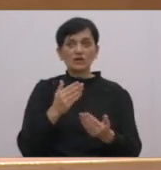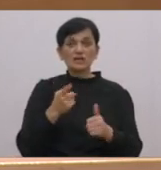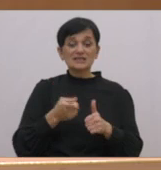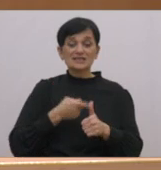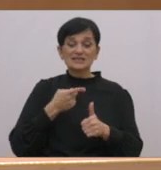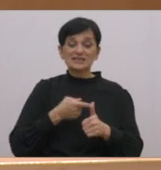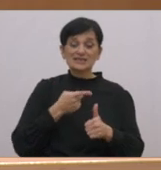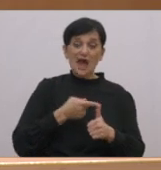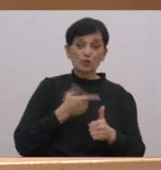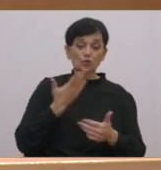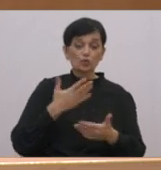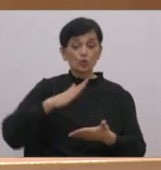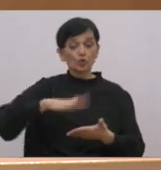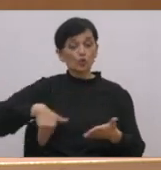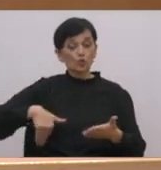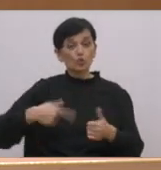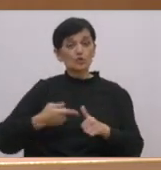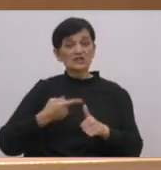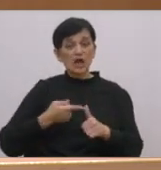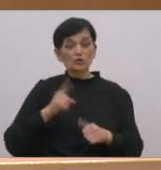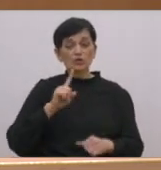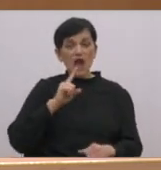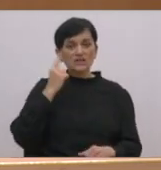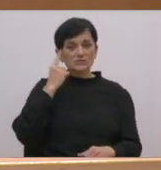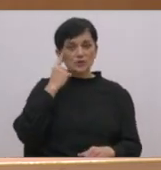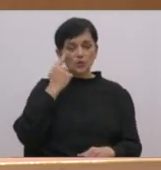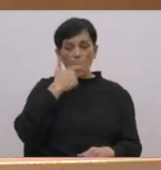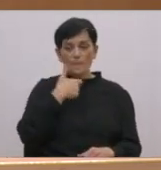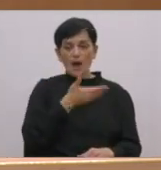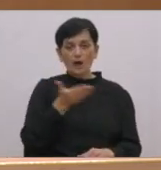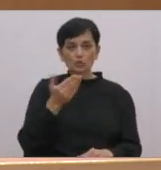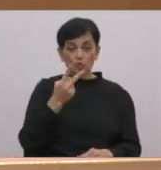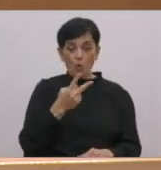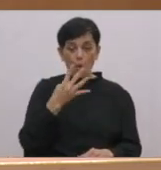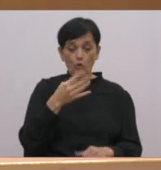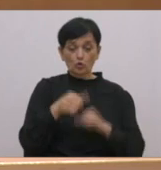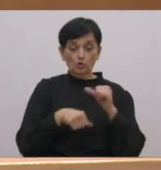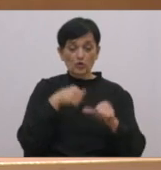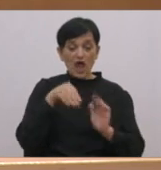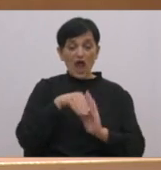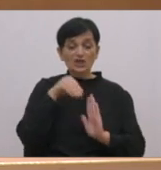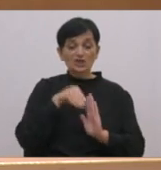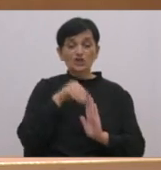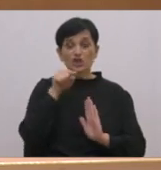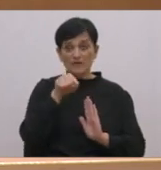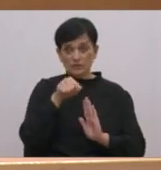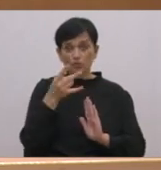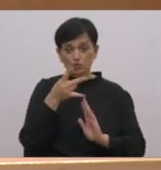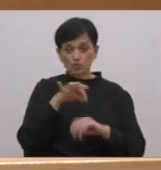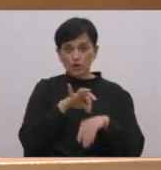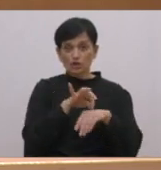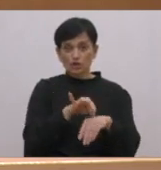სტატუსით თუ უსტატუსოდ, რას ფიქრობთ, ბატონებო? 24 წლის არჩევნები ხომ ჩასატარებელია